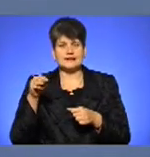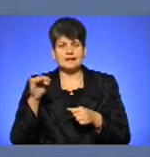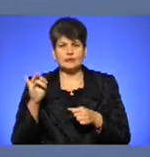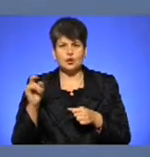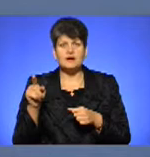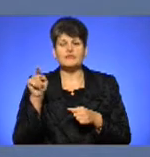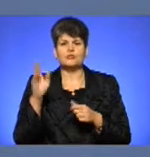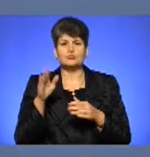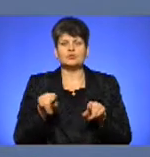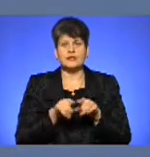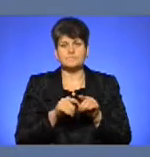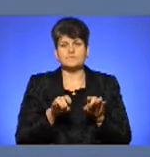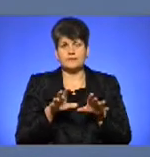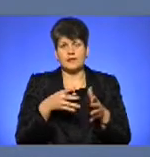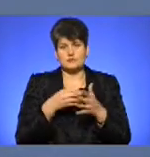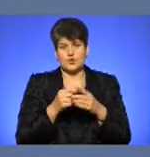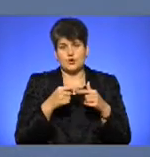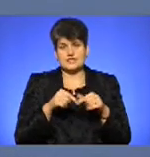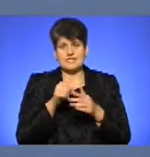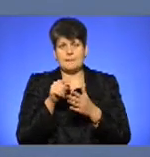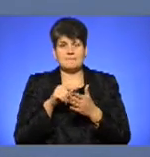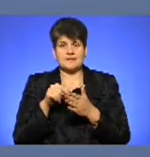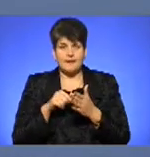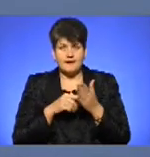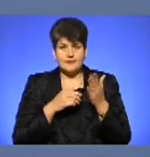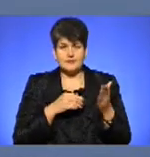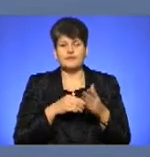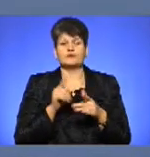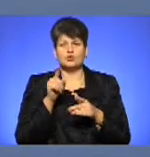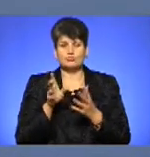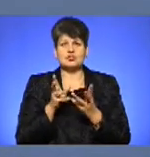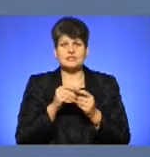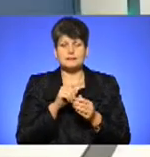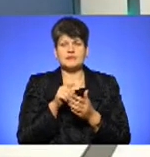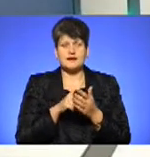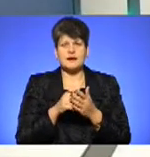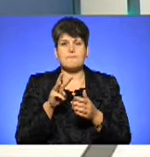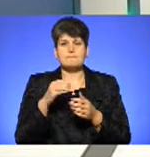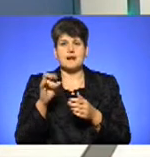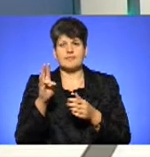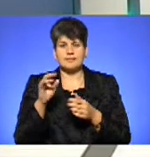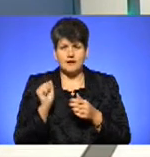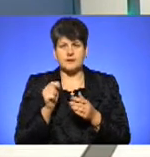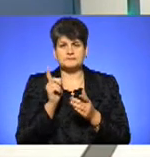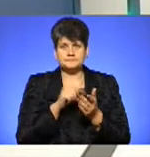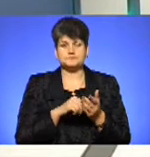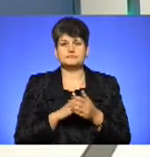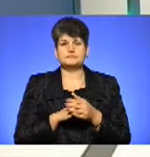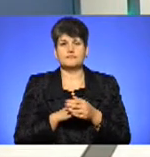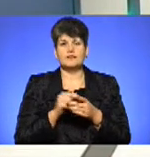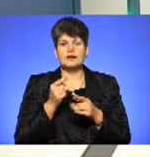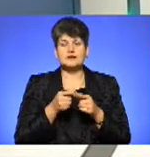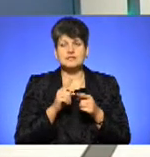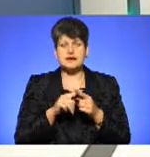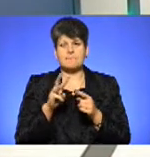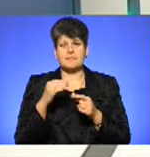вони будуть також вирішувати свої організаційні питання, в тому числі питання майна. Ви знаєте, що церковне майно, як правило, утримується